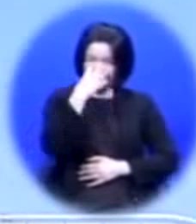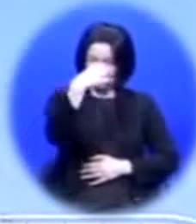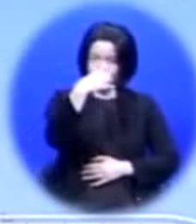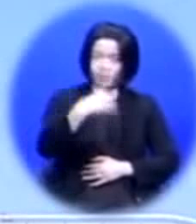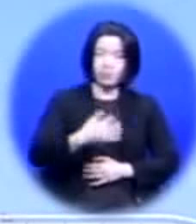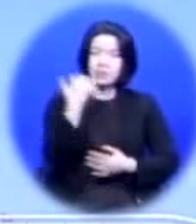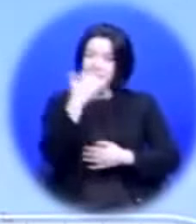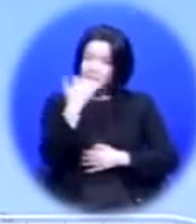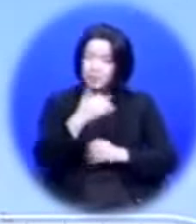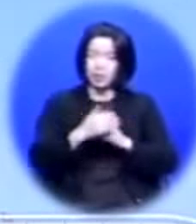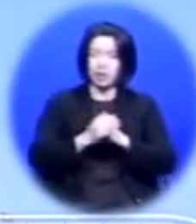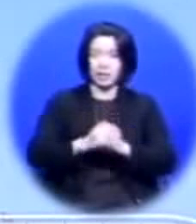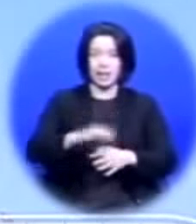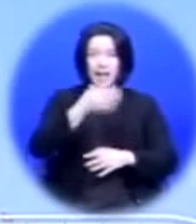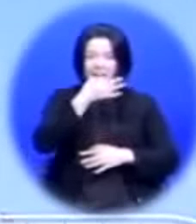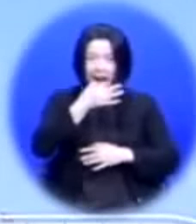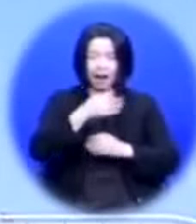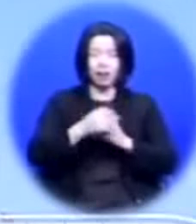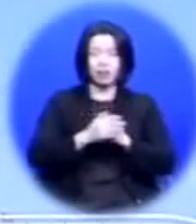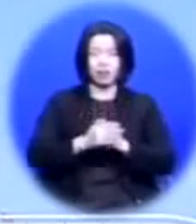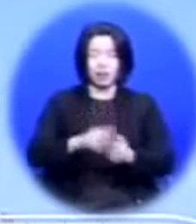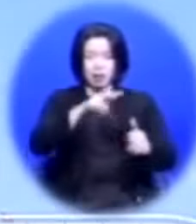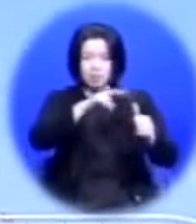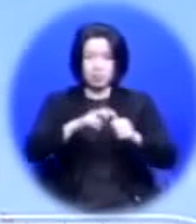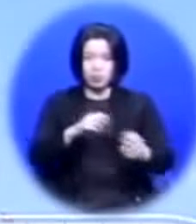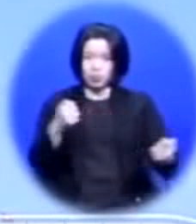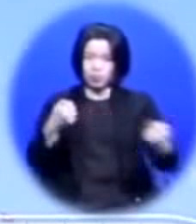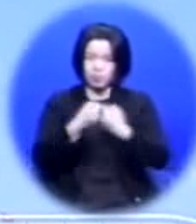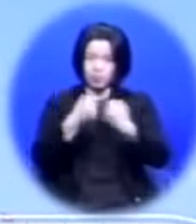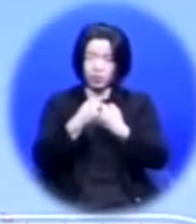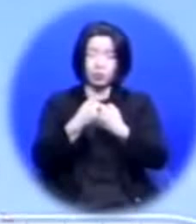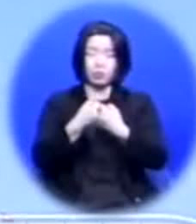음란 정욕 미움과